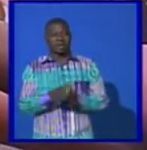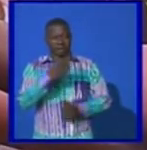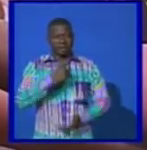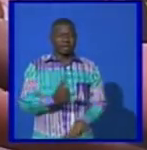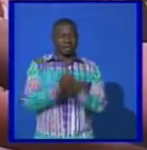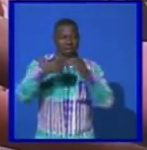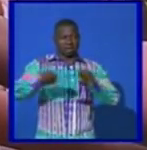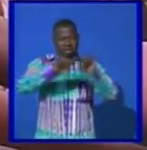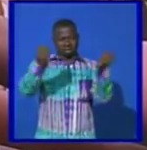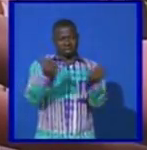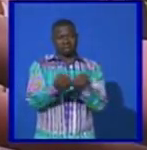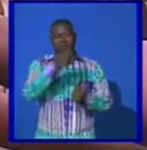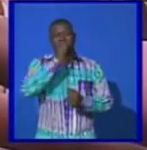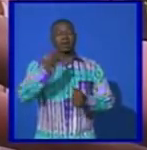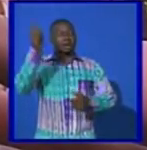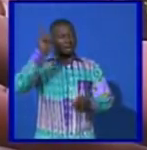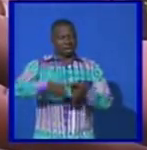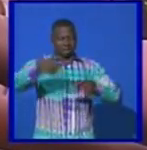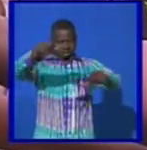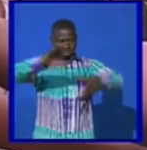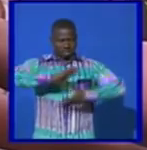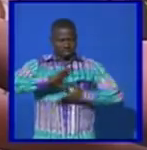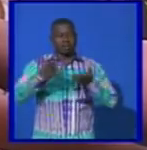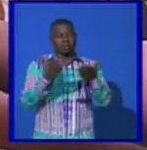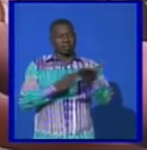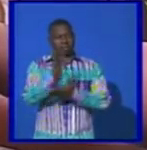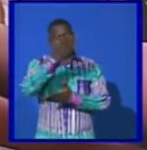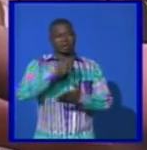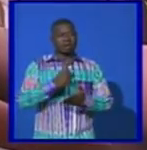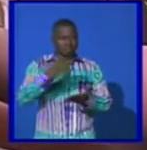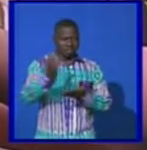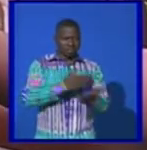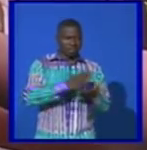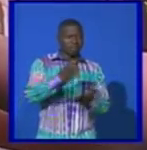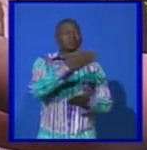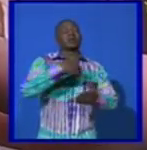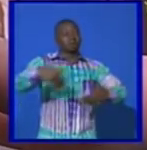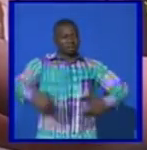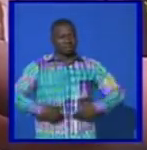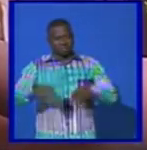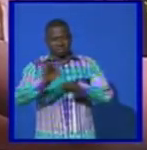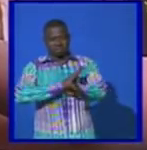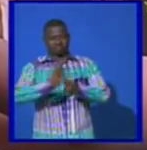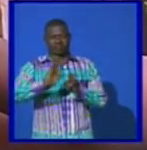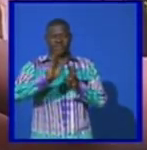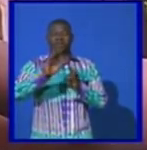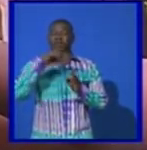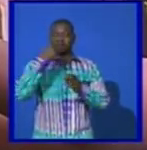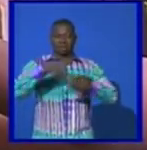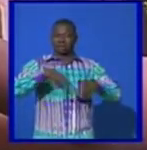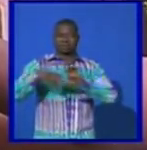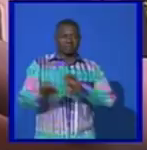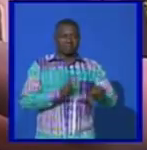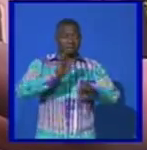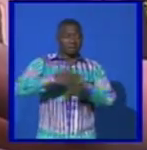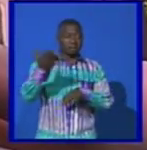à satisfaire ce besoin-là à travers le recrutement des jeunes, leur formation, qui fait que, à l'issue de la formation, tout